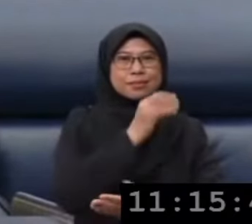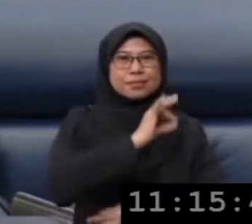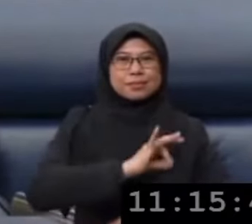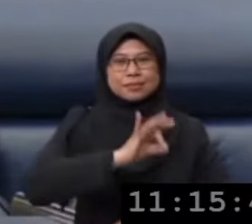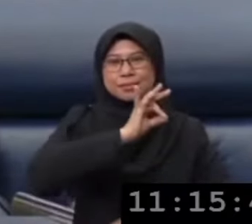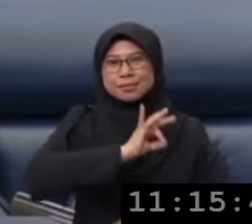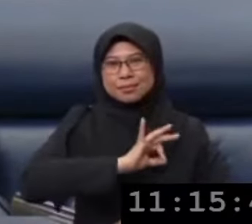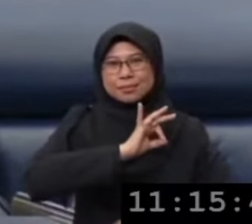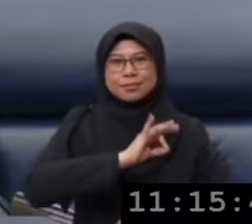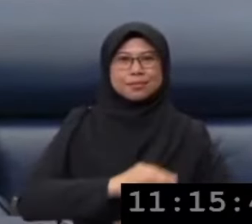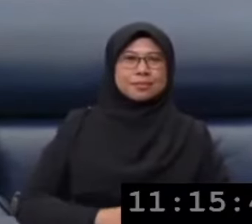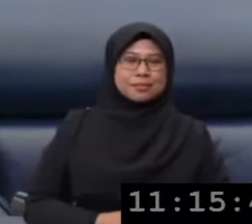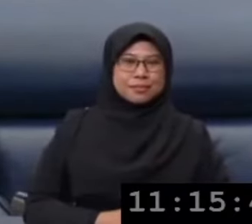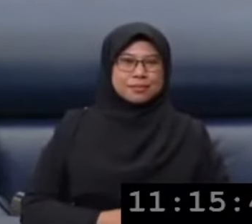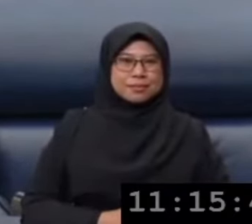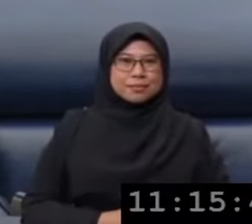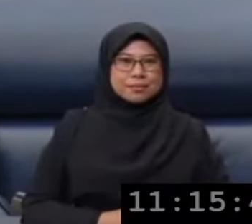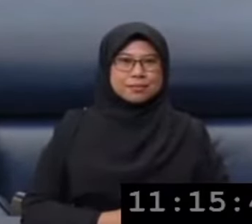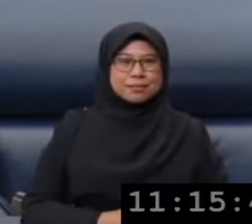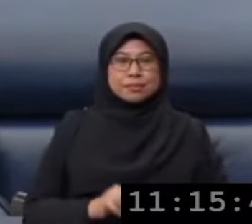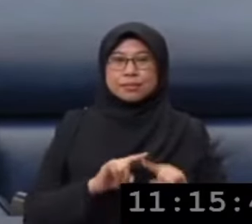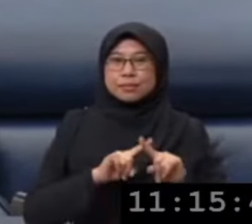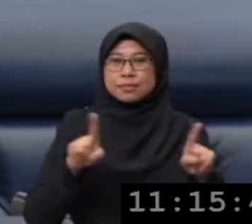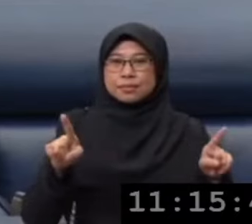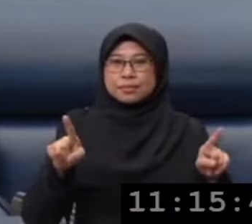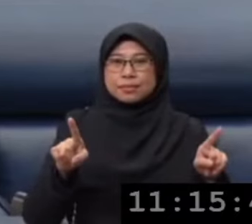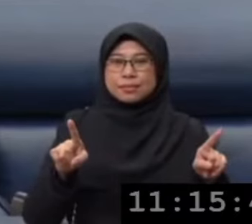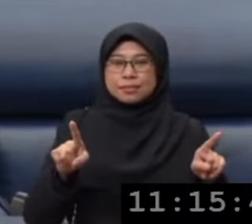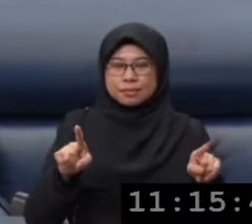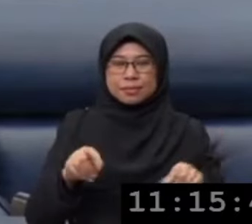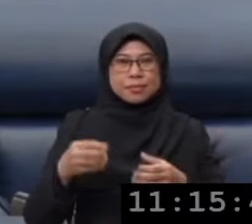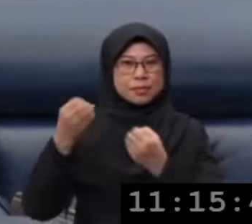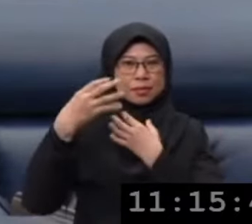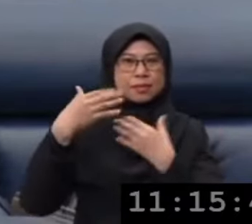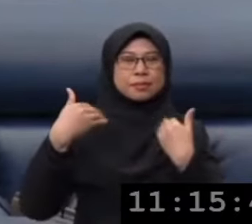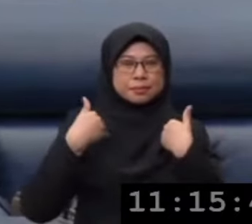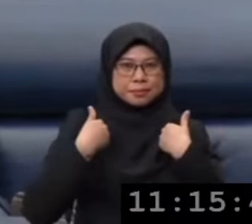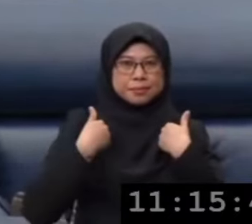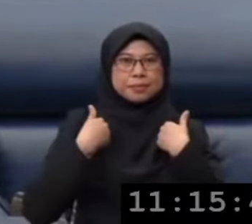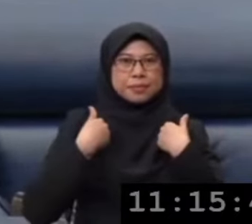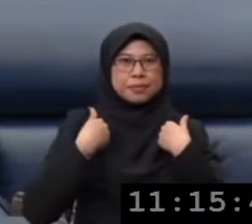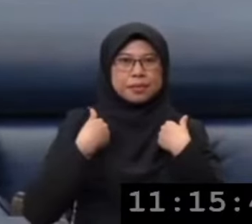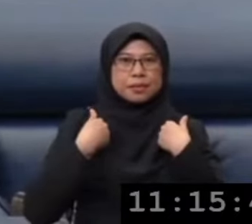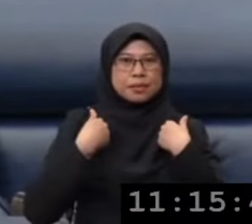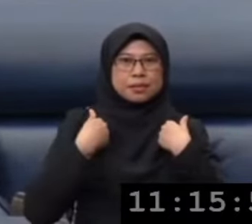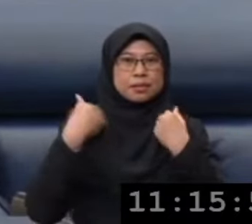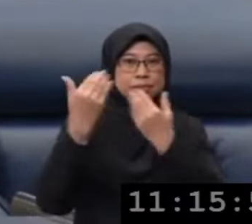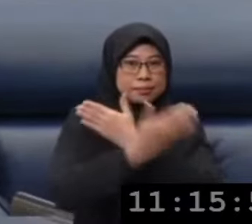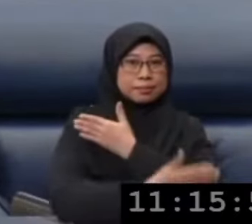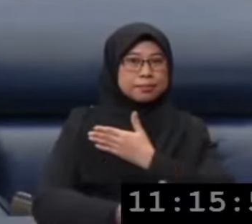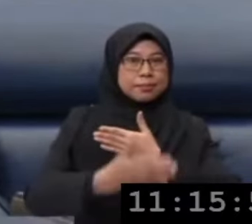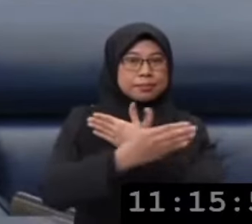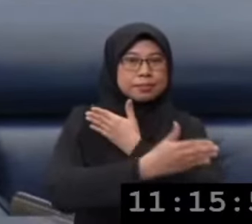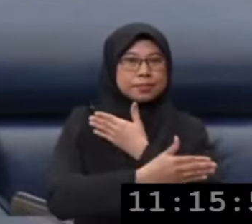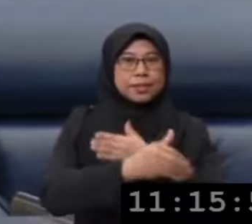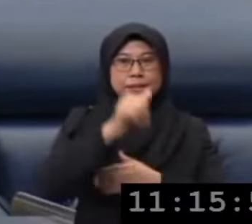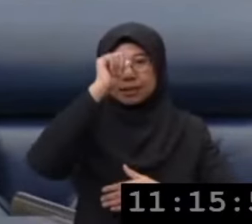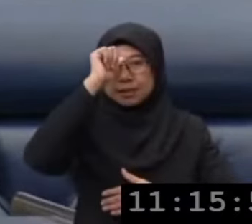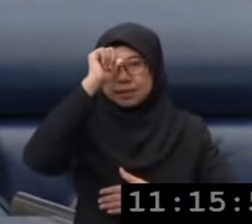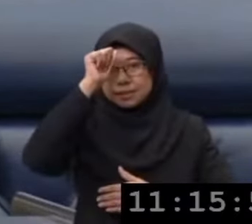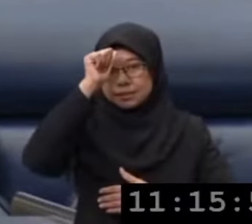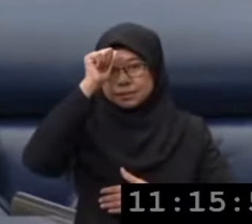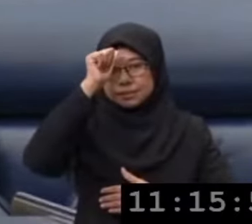penggunaan platformplatform ini walau Bagaimanapun kita mengambil maklum Ada sejumlah negara India sebagai